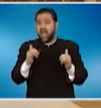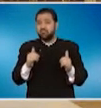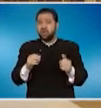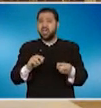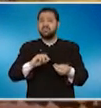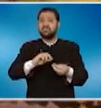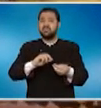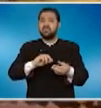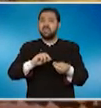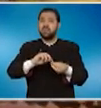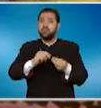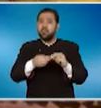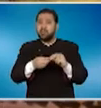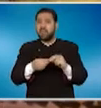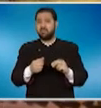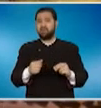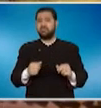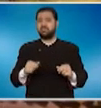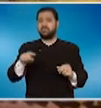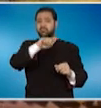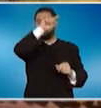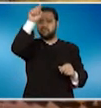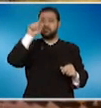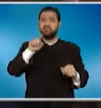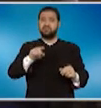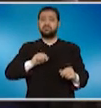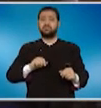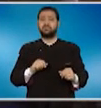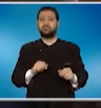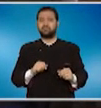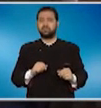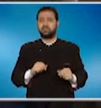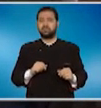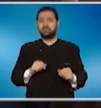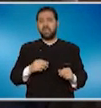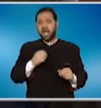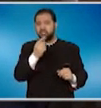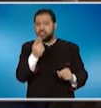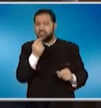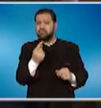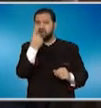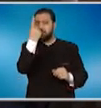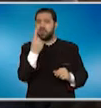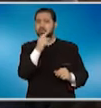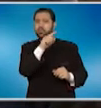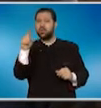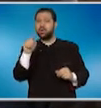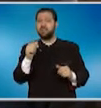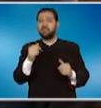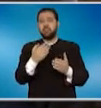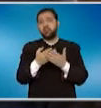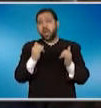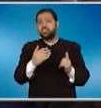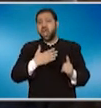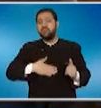a acceptat în funcție de ceva? Aș răspunde în primul rând pentru că așa a fost vrerea